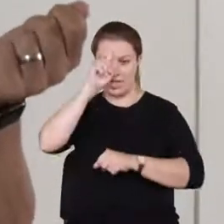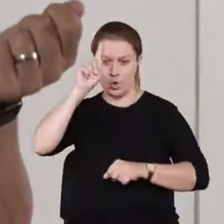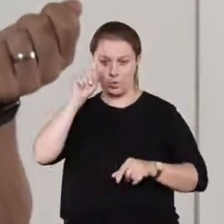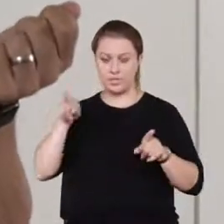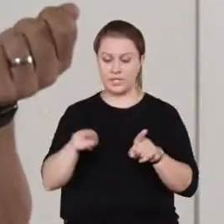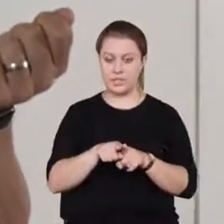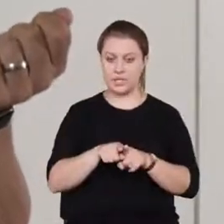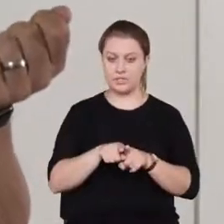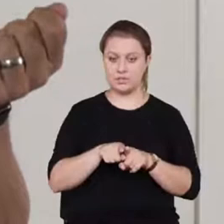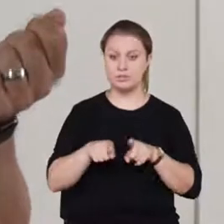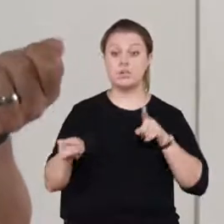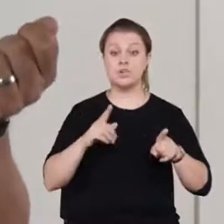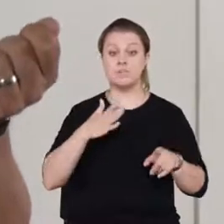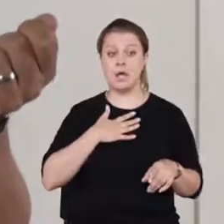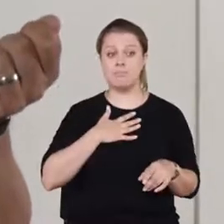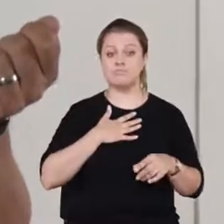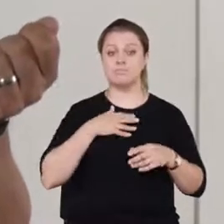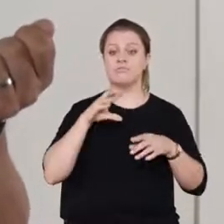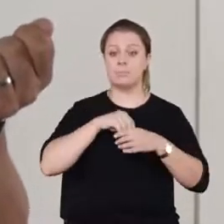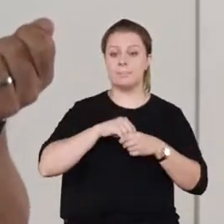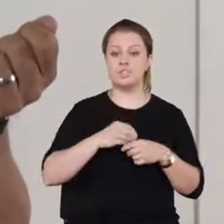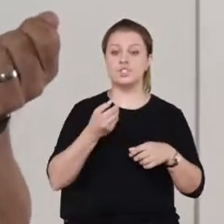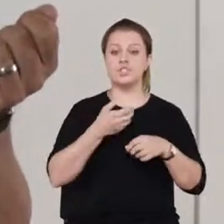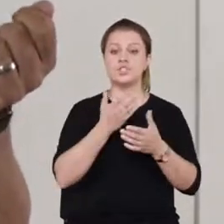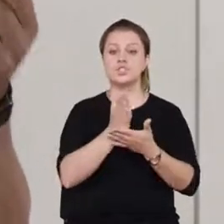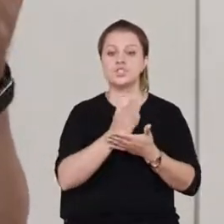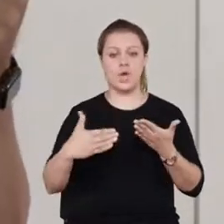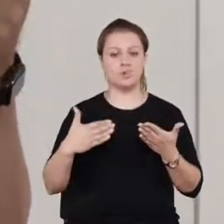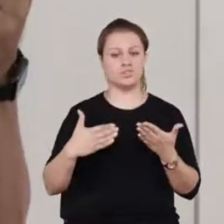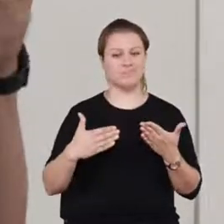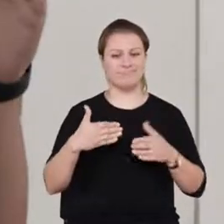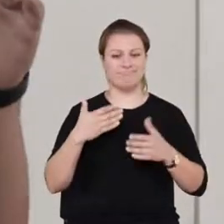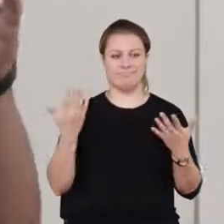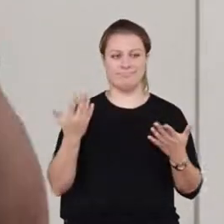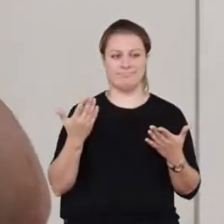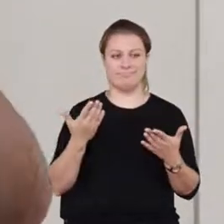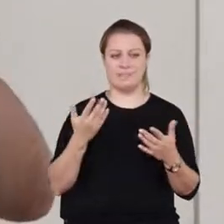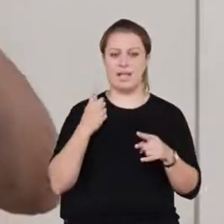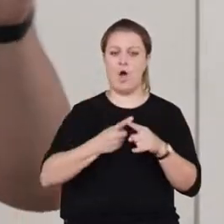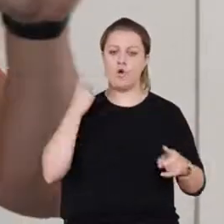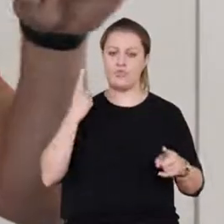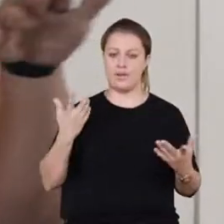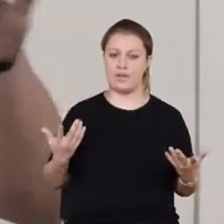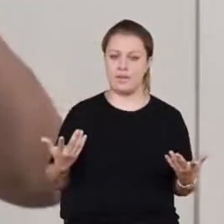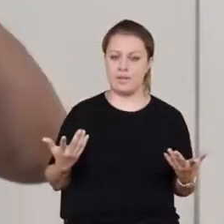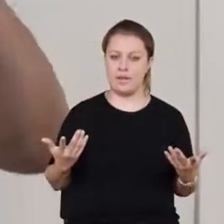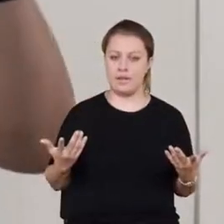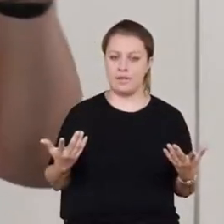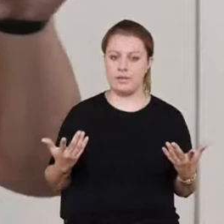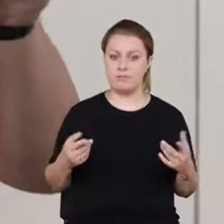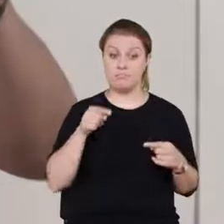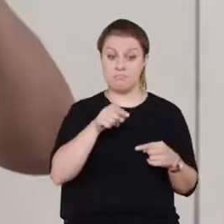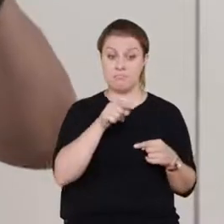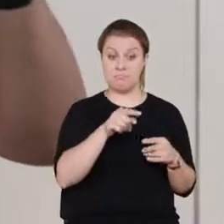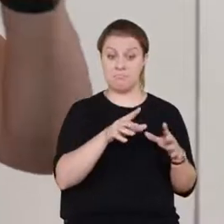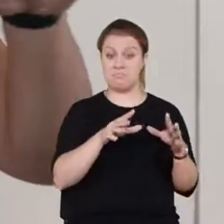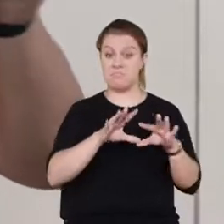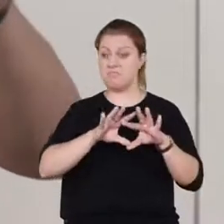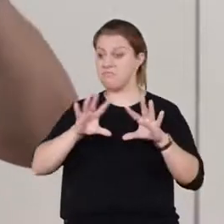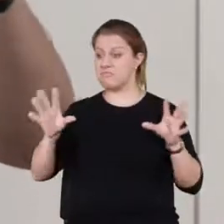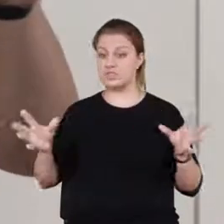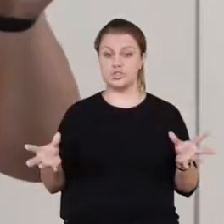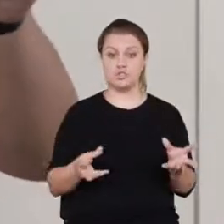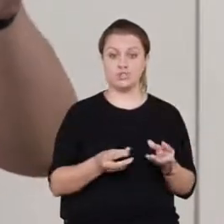bardziej radykalną i mniej nacjonalistyczną lewicy, która mówiła, to jest wszystko, ta